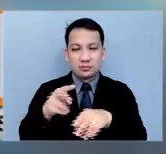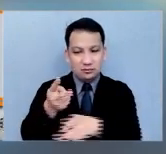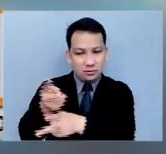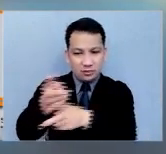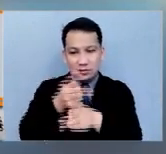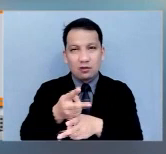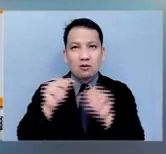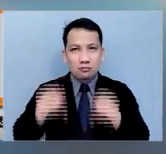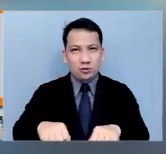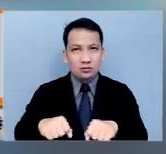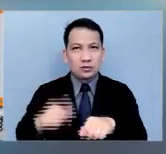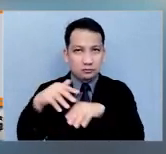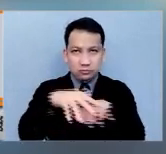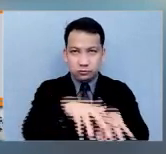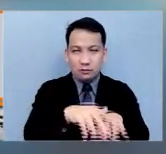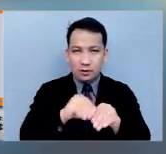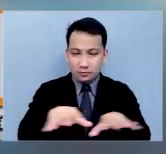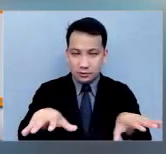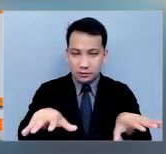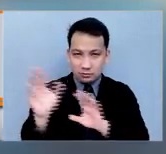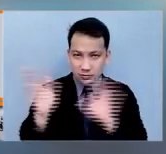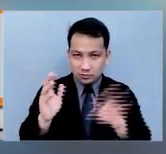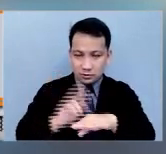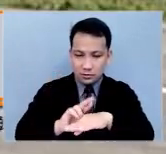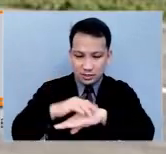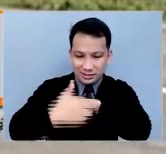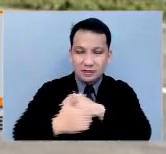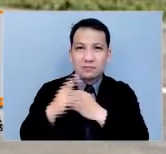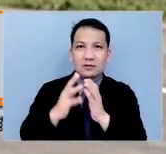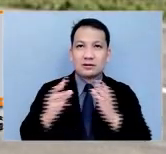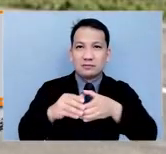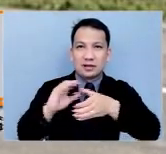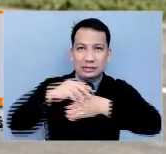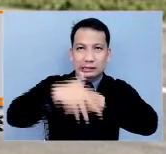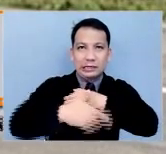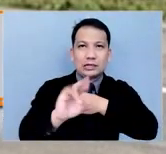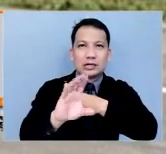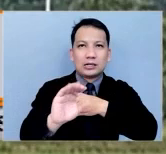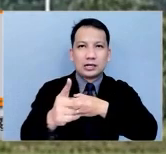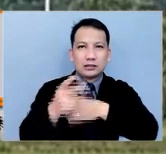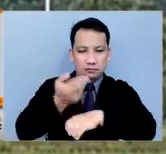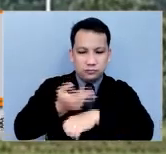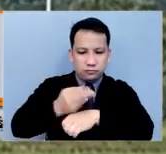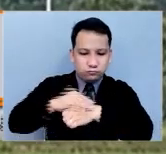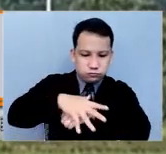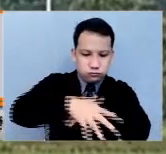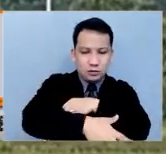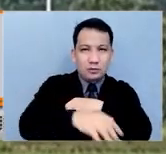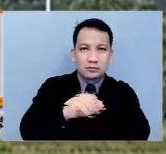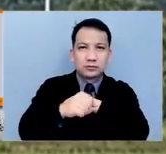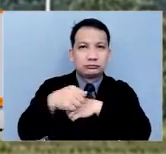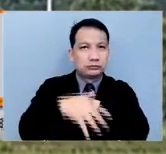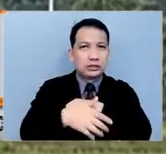na maaring tamaan itong mga bumabagsak na mga bato na ito. Patuloy pa rin ang abiso ng FIVOX na bawal pumasok sa